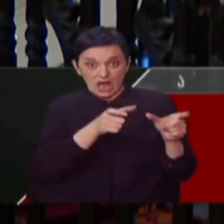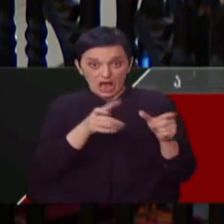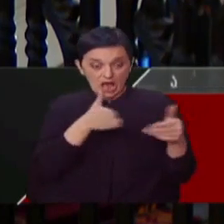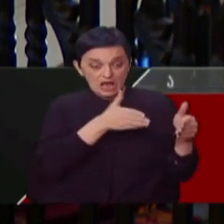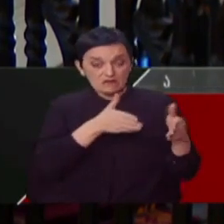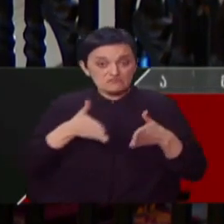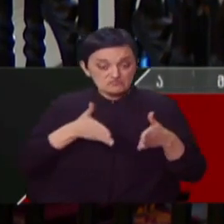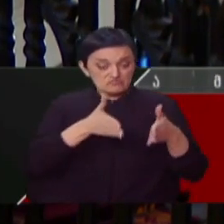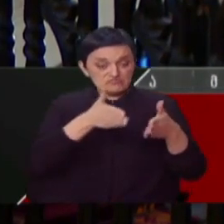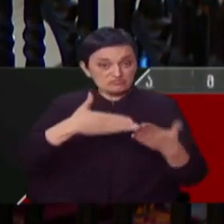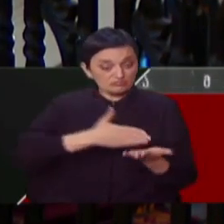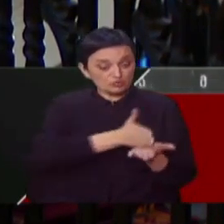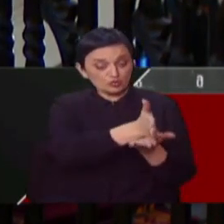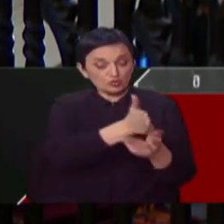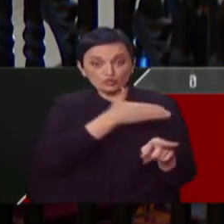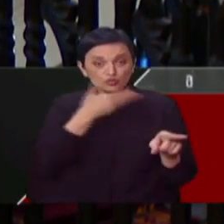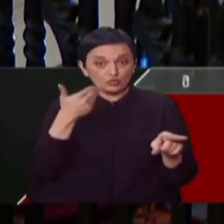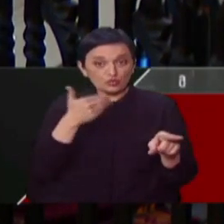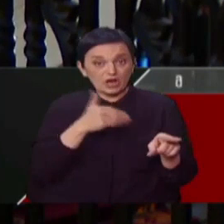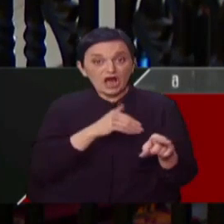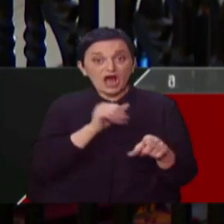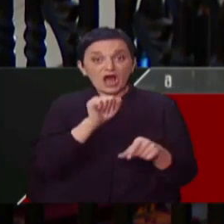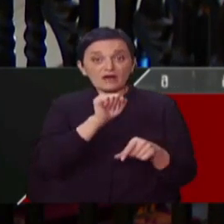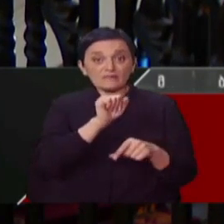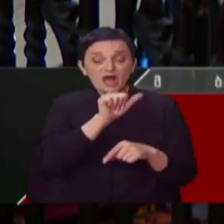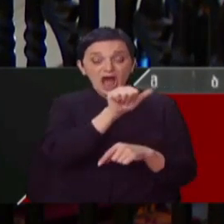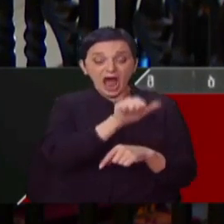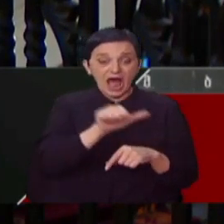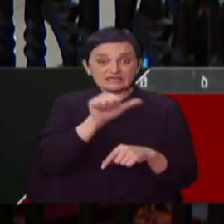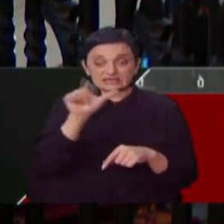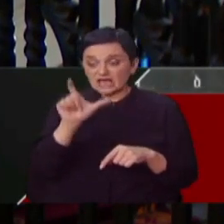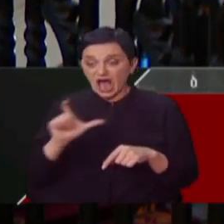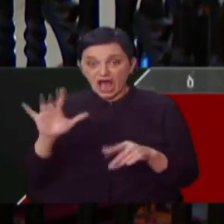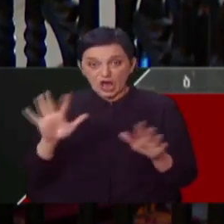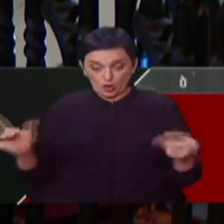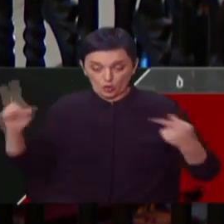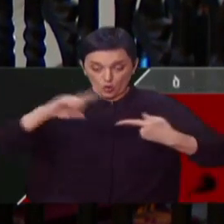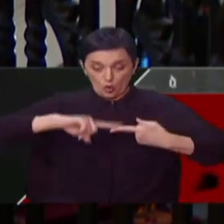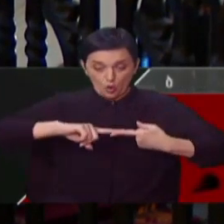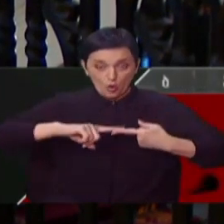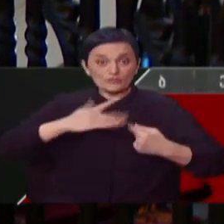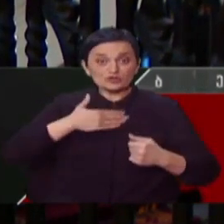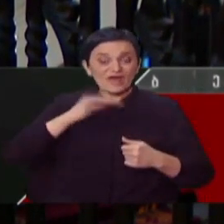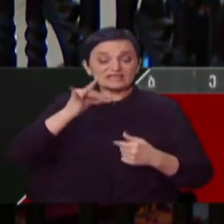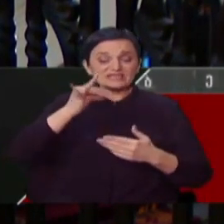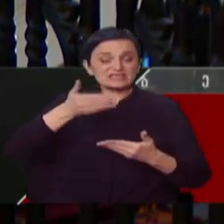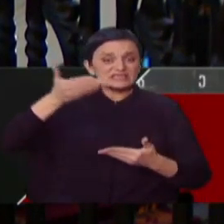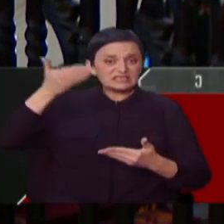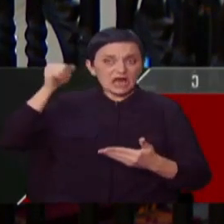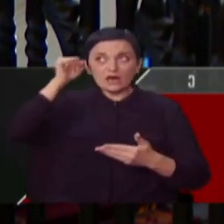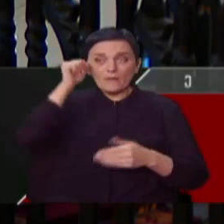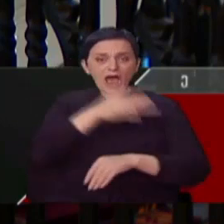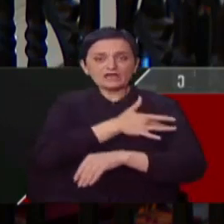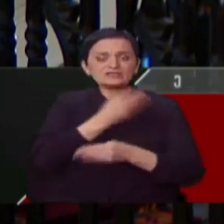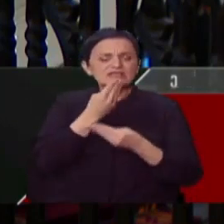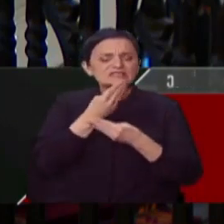arenaeri, magistrali, rusetze, e Azia, Europa, unde dau cap și de setmaieți, ce niți ina prevista, mărtiți, n-am să curebit. Sau